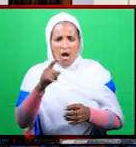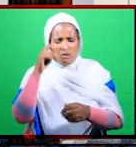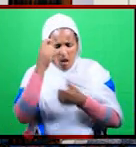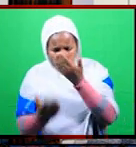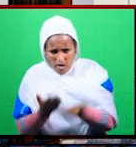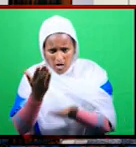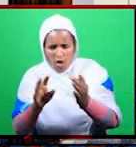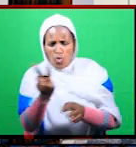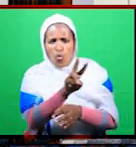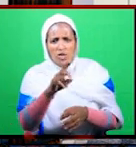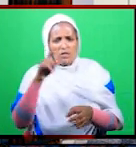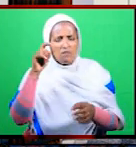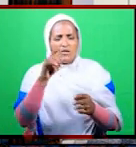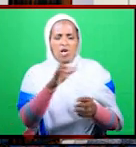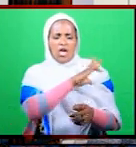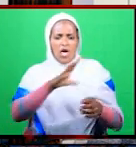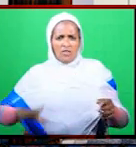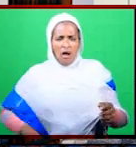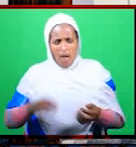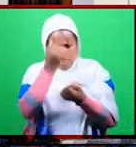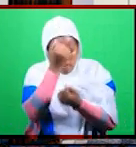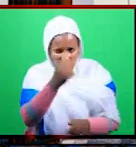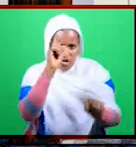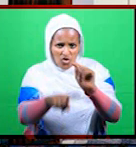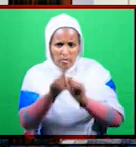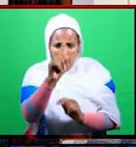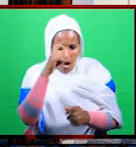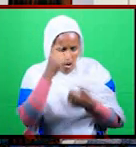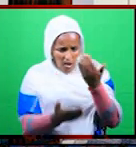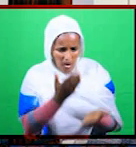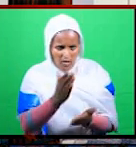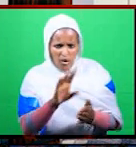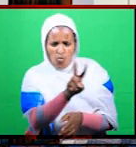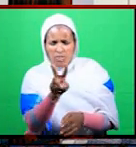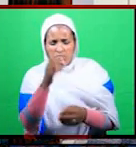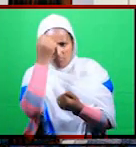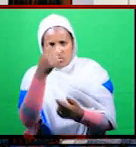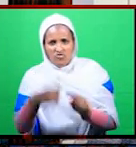አንድ አሽከር አንድ አገልጋይ ለሁለት ባሮች ወይም ለሁለት ጌቶች መገዛት አይችልም። አንድ አሽከር